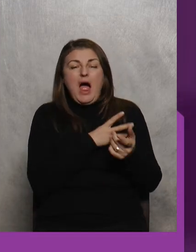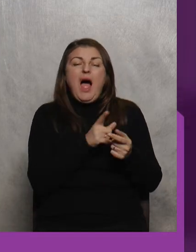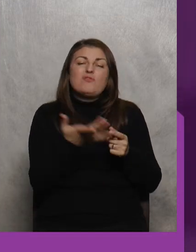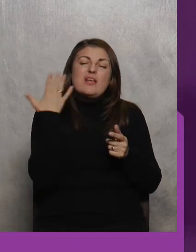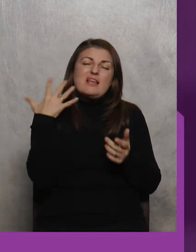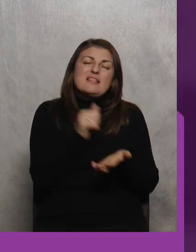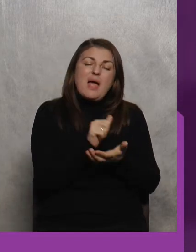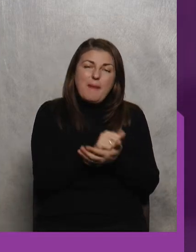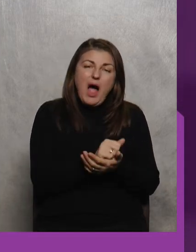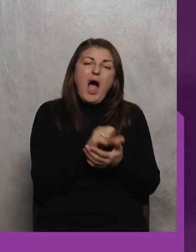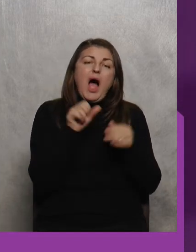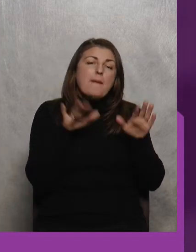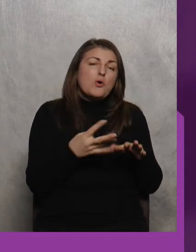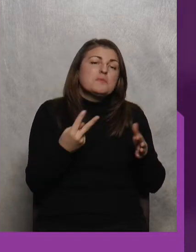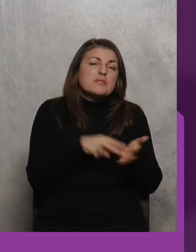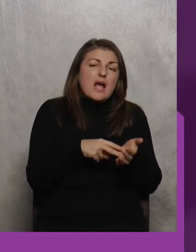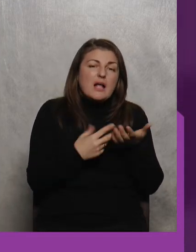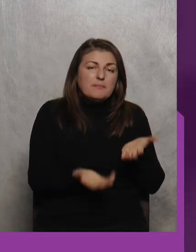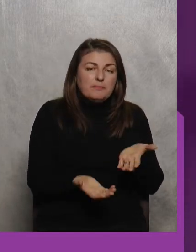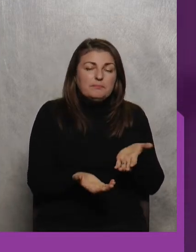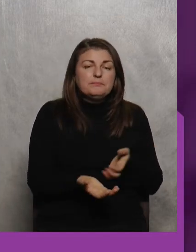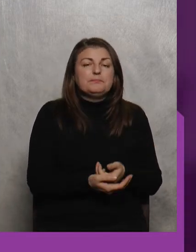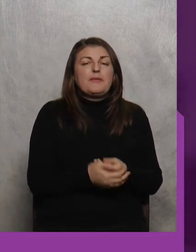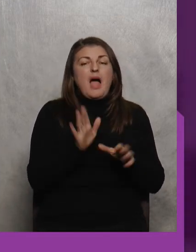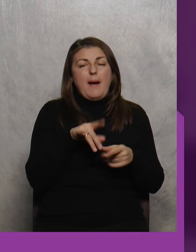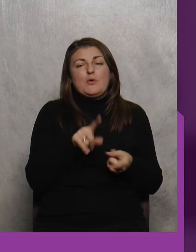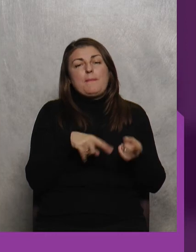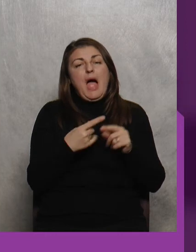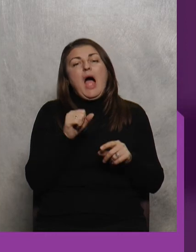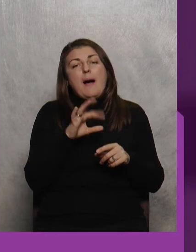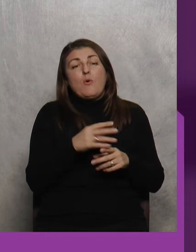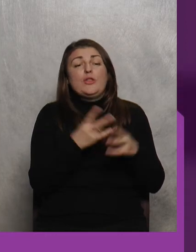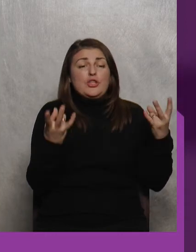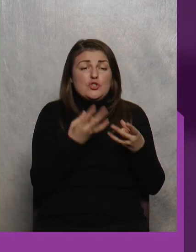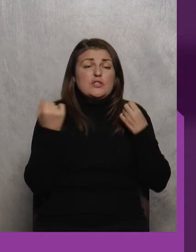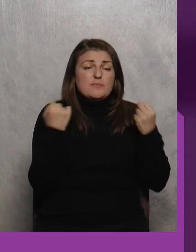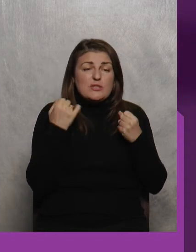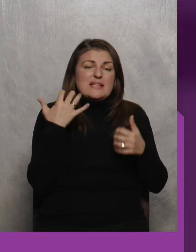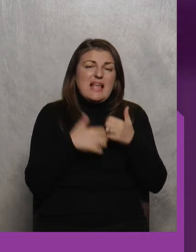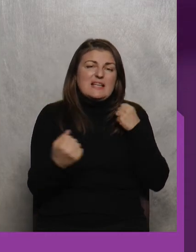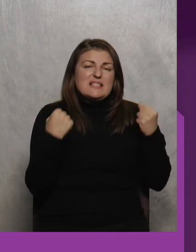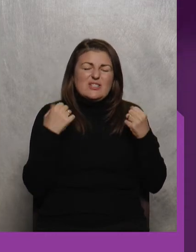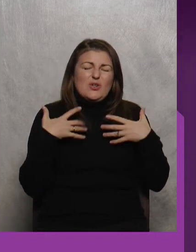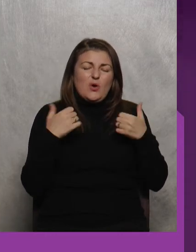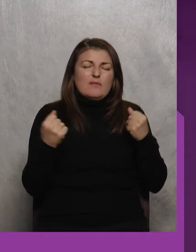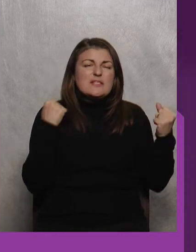займалися, да, займалися, а потім стали... армспортом, а потім перейшли... Або вже... діючі спортсмени серед здорових спортсменів. Угу. Я скажу, що